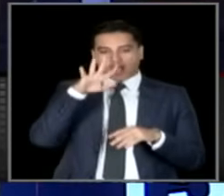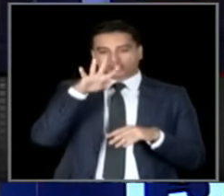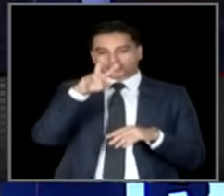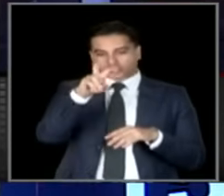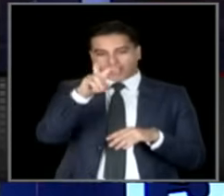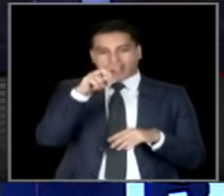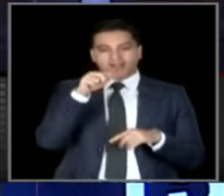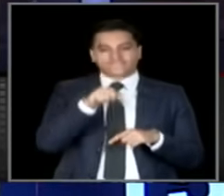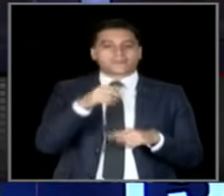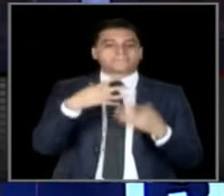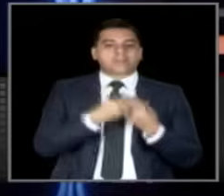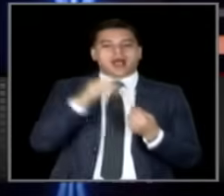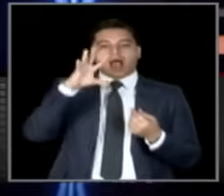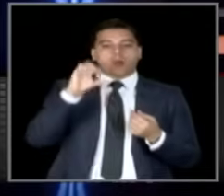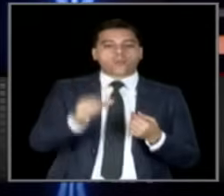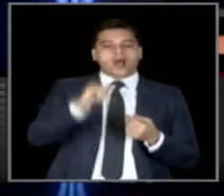تاريخ النشر